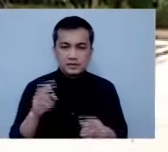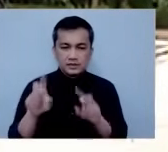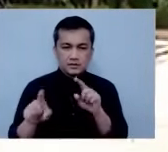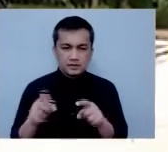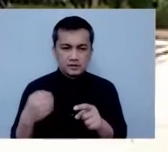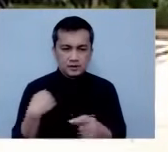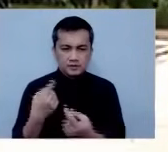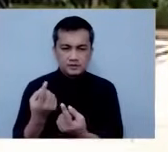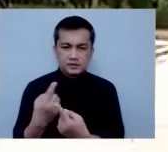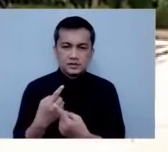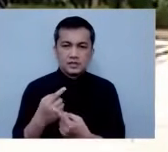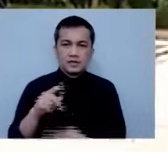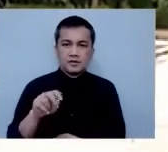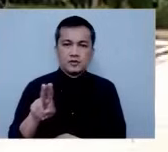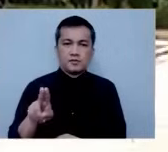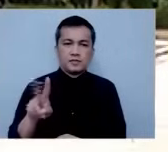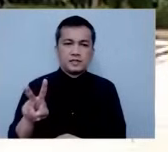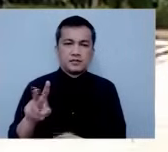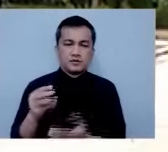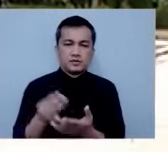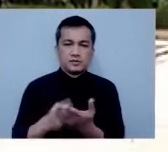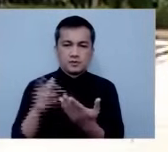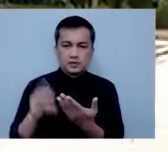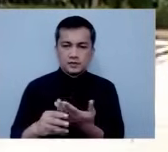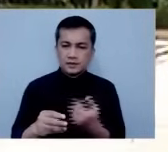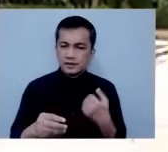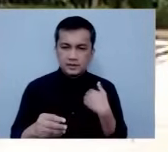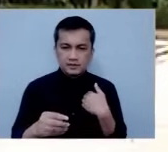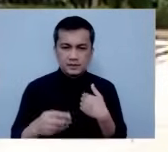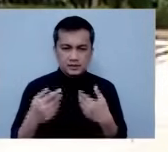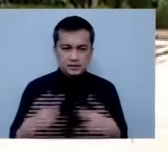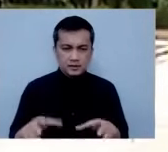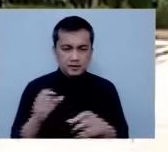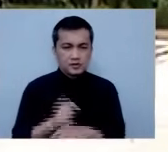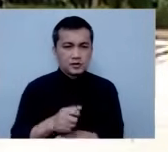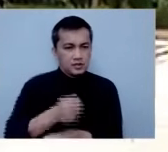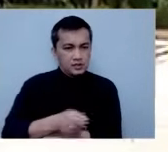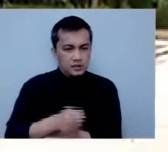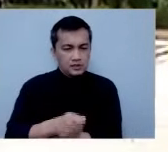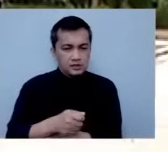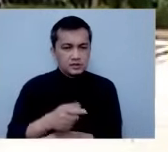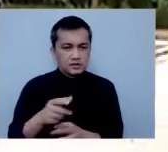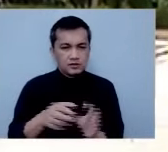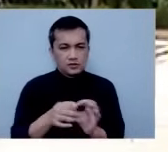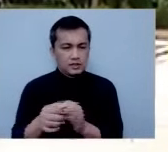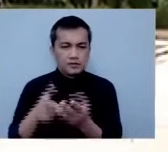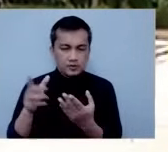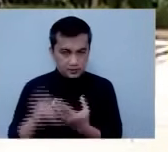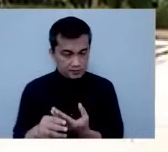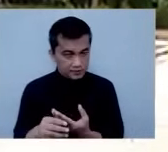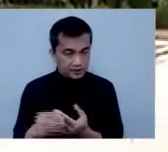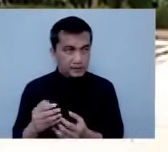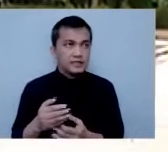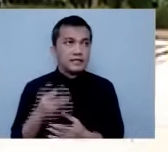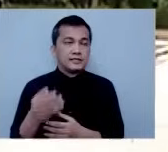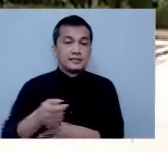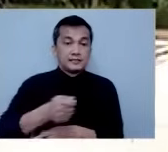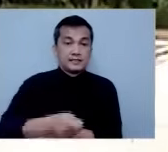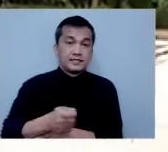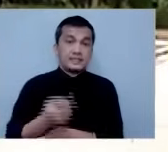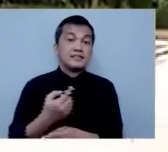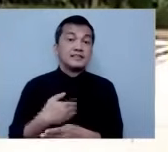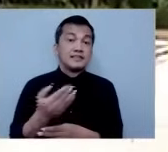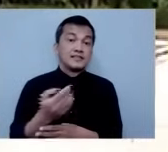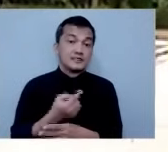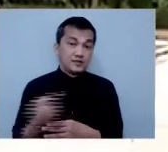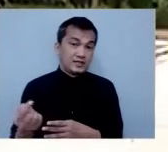PUV Modernization Program. Kaya naman hindi pa dito nagtatapos ang mga hearing kaugnay ng programa. Kaya naman sa susunod na hearing sa susunod na linggo, gusto